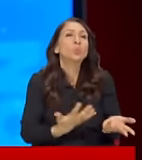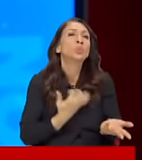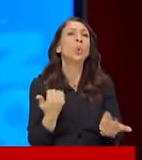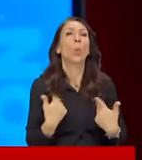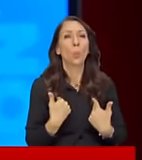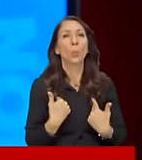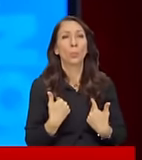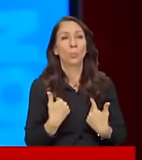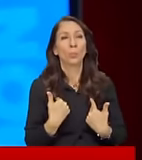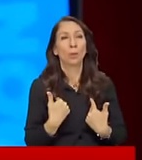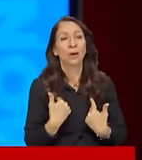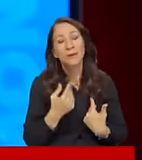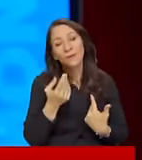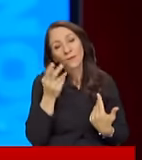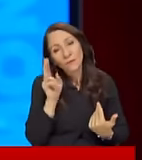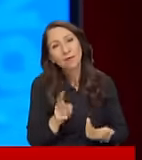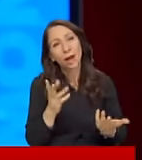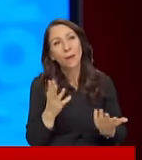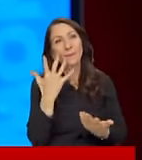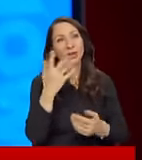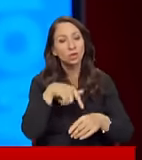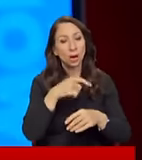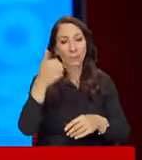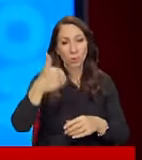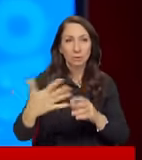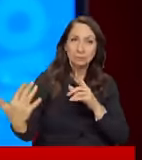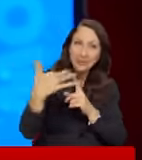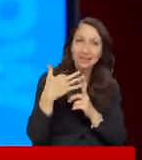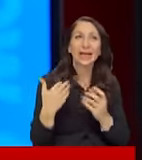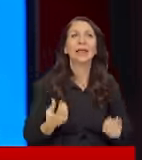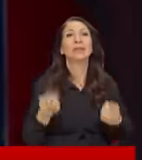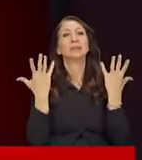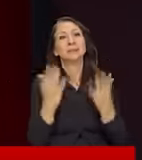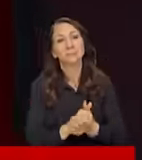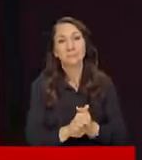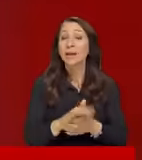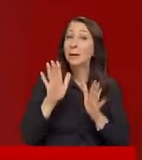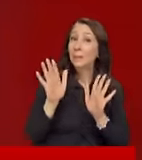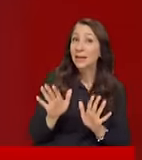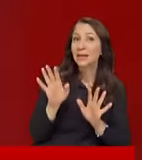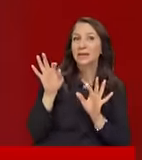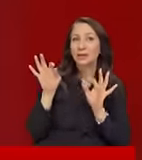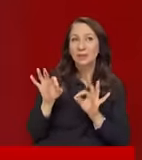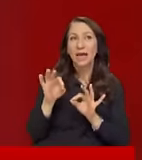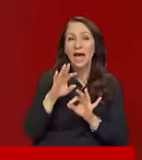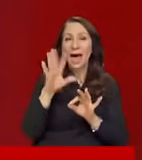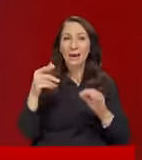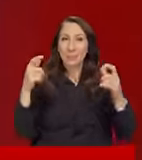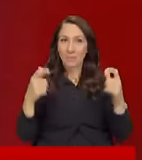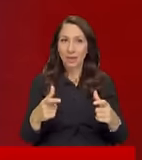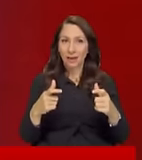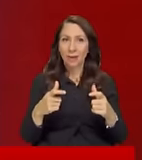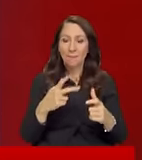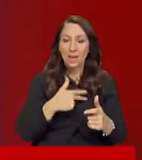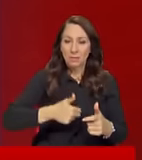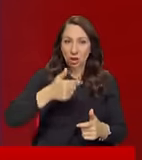üzülüyorum. Hani valla 5 dönem kabinesi gelse yetmez yani. Peki şimdi her meydanda işte